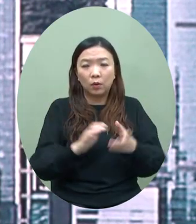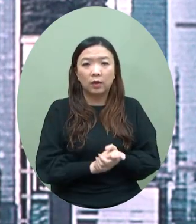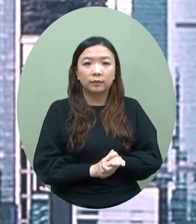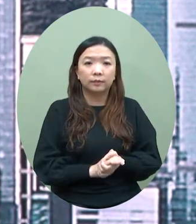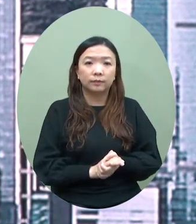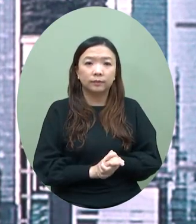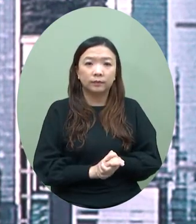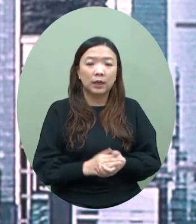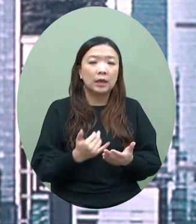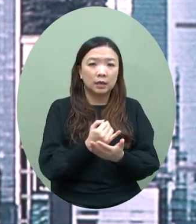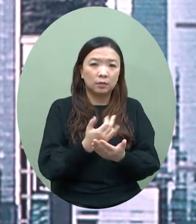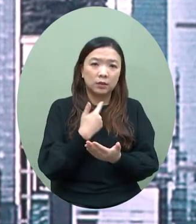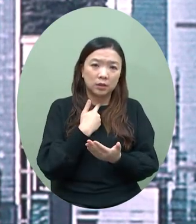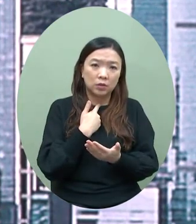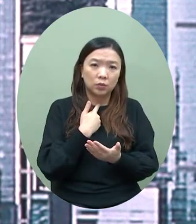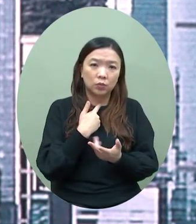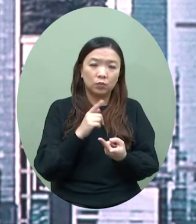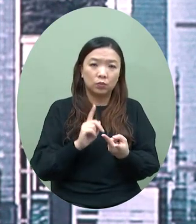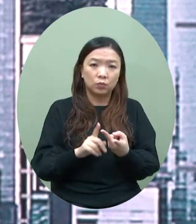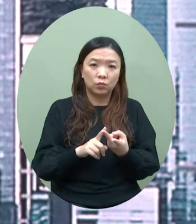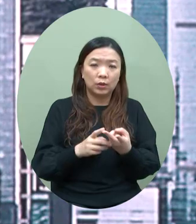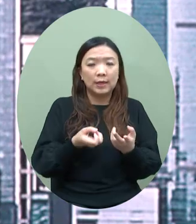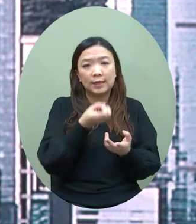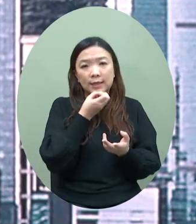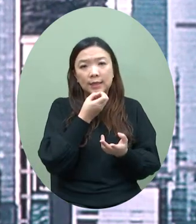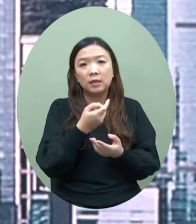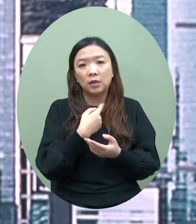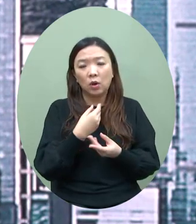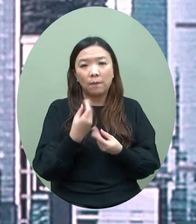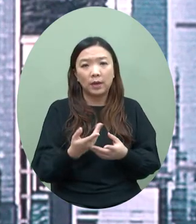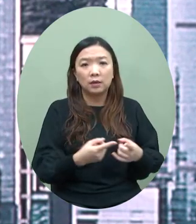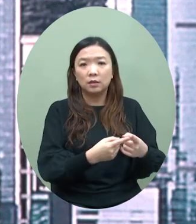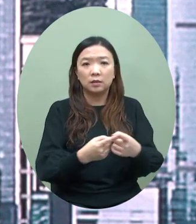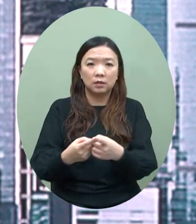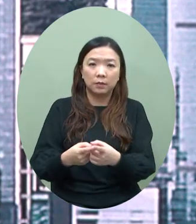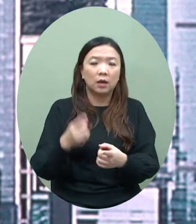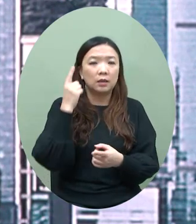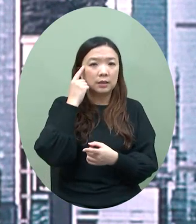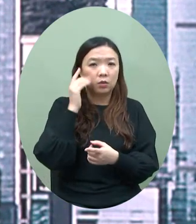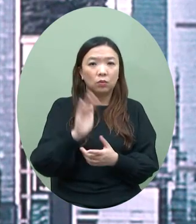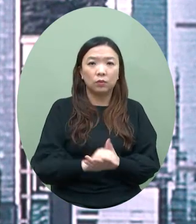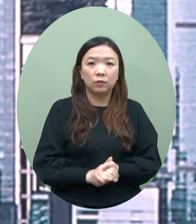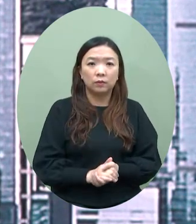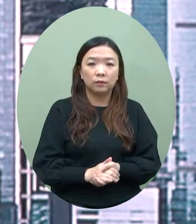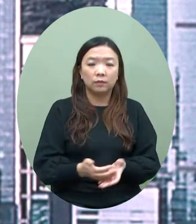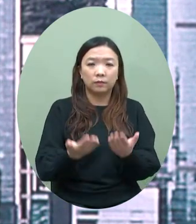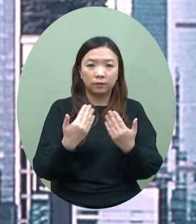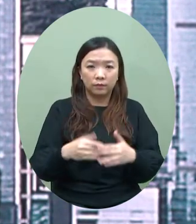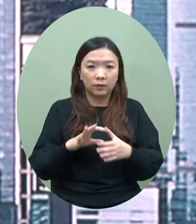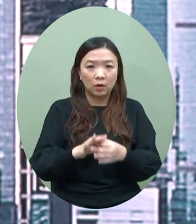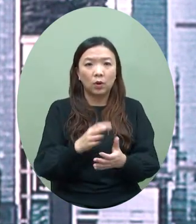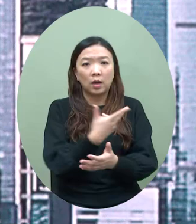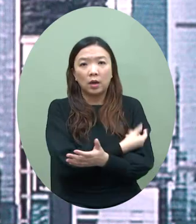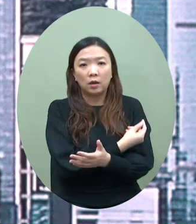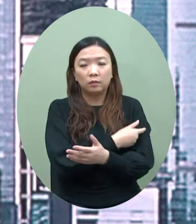去檢視，同埋咧係需要作出一啲嘅建議，讓市民咧係可以知道嘅。另外有關嗰個疫苗